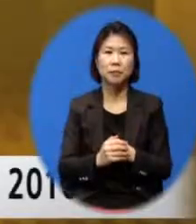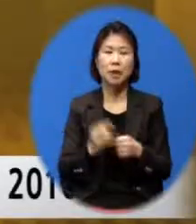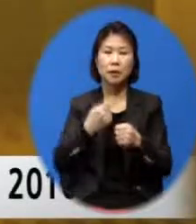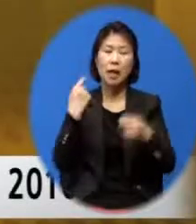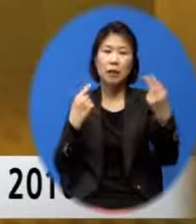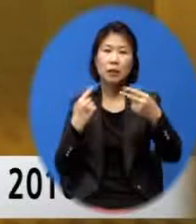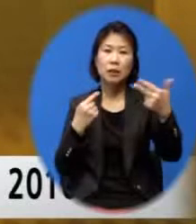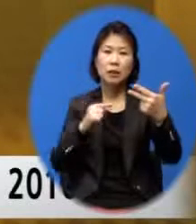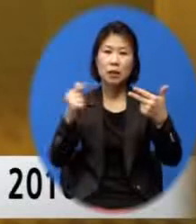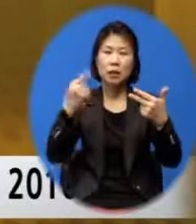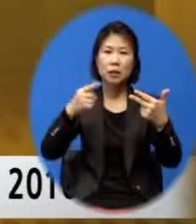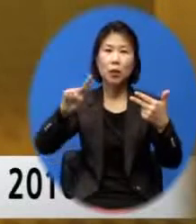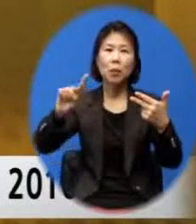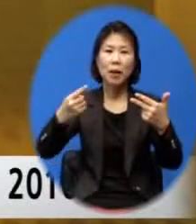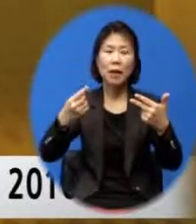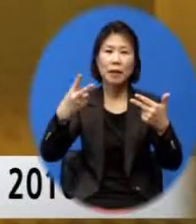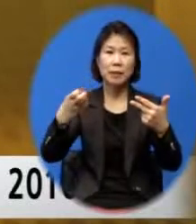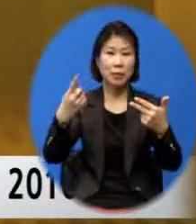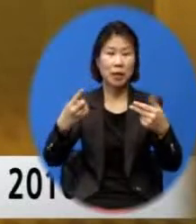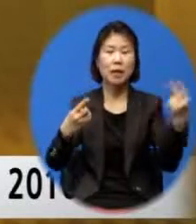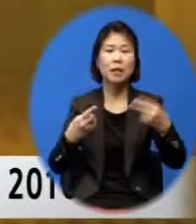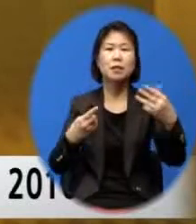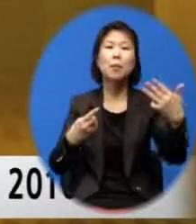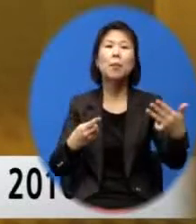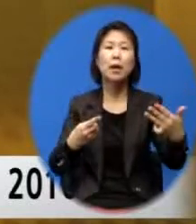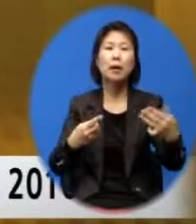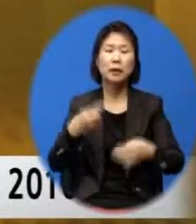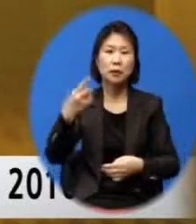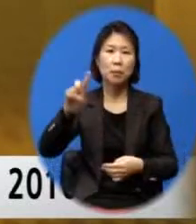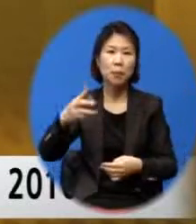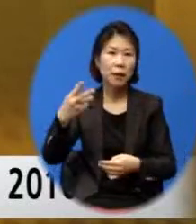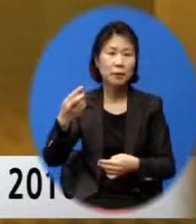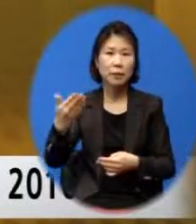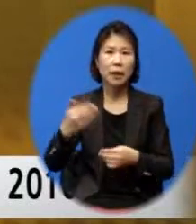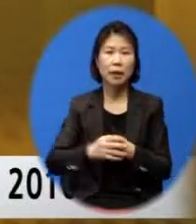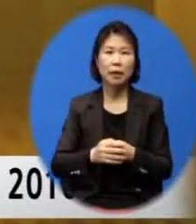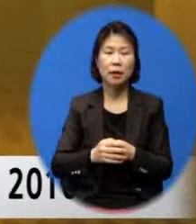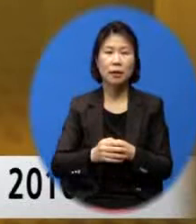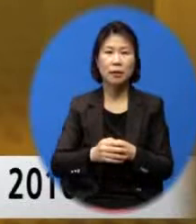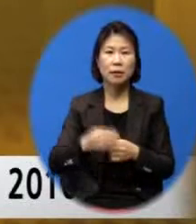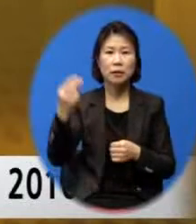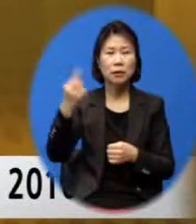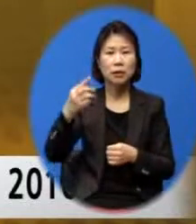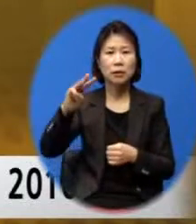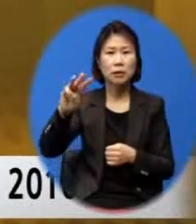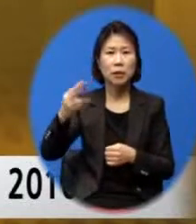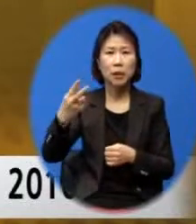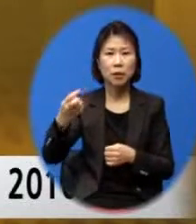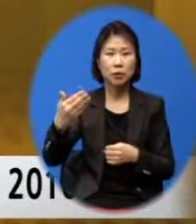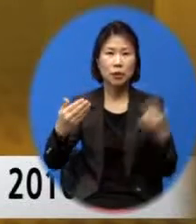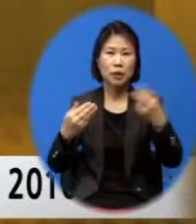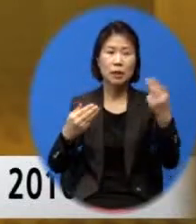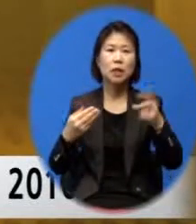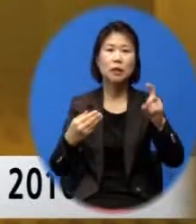지난 2007년 1121개, 2008년 1184개, 2009년 1329개,